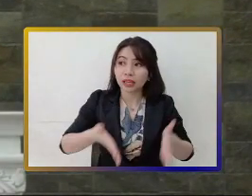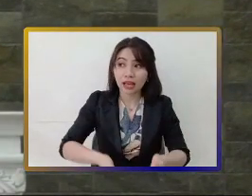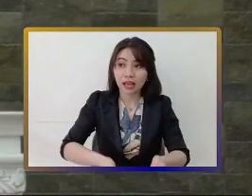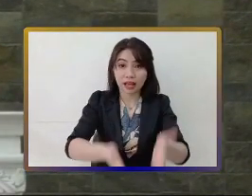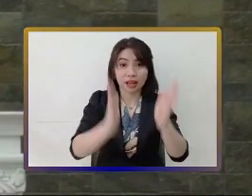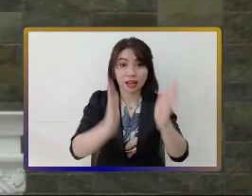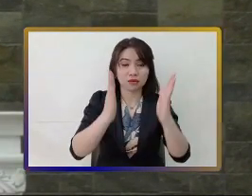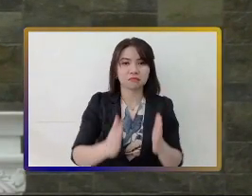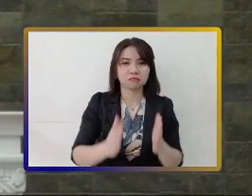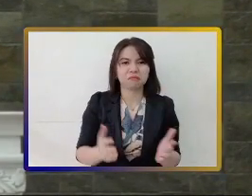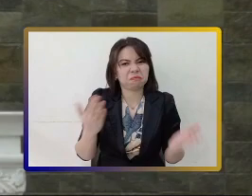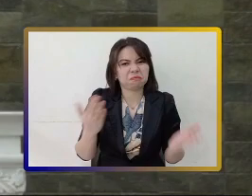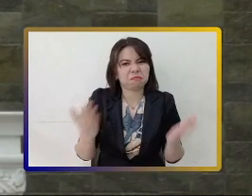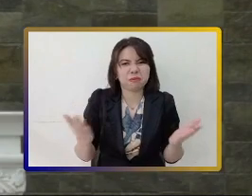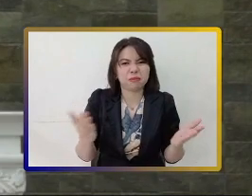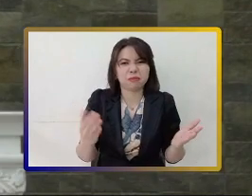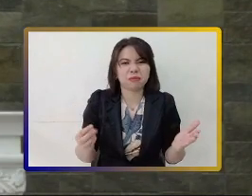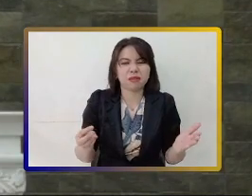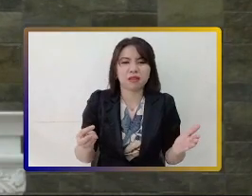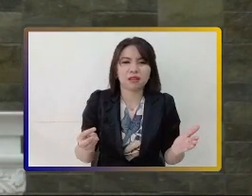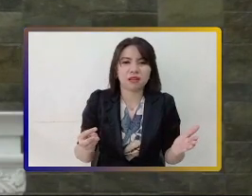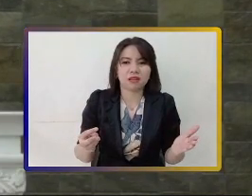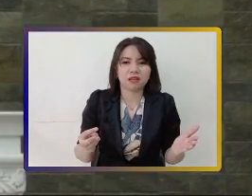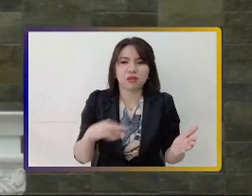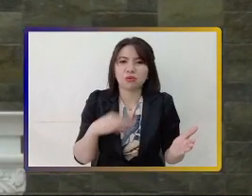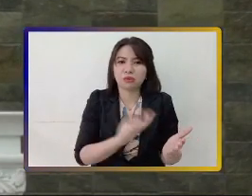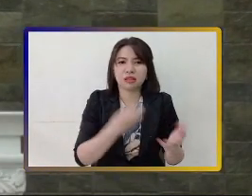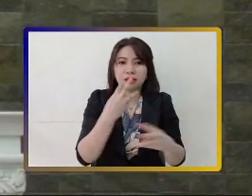now in the wrong thing.